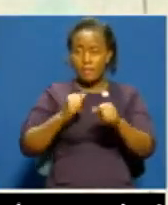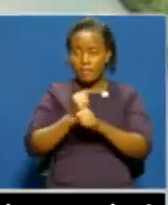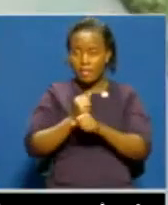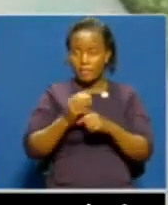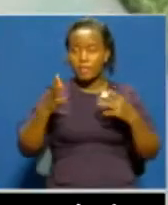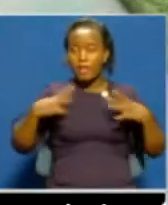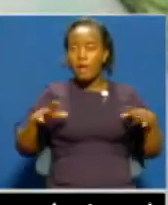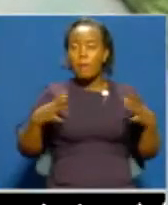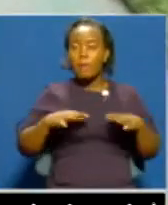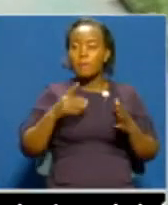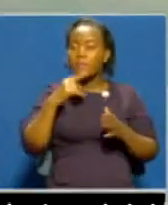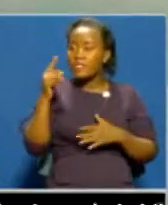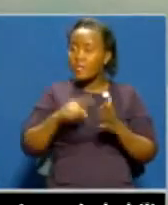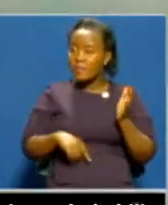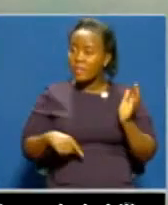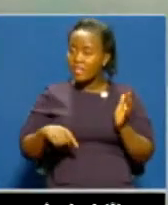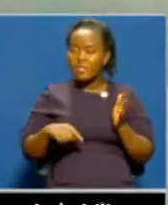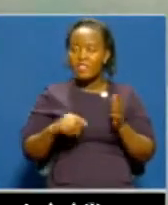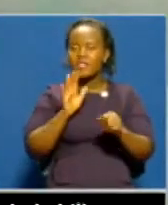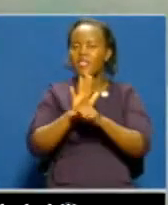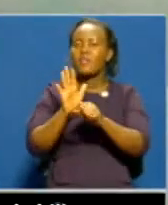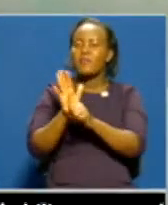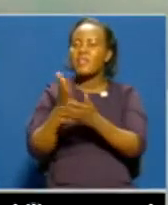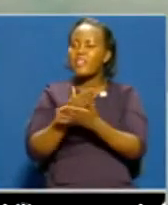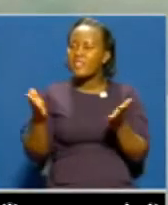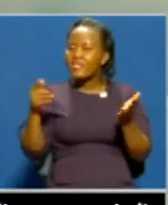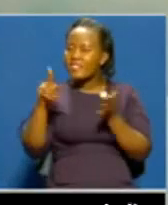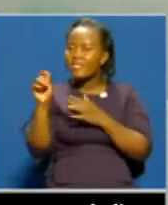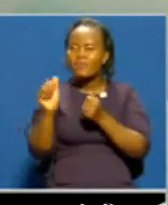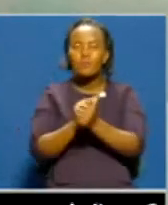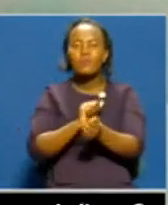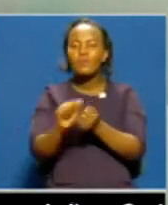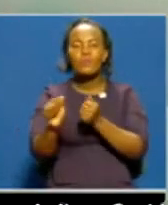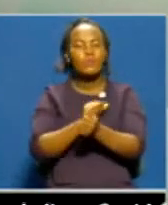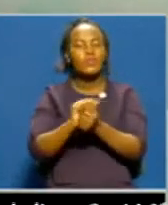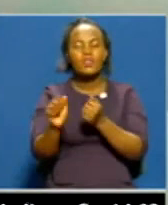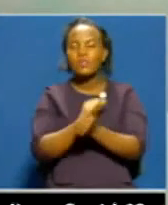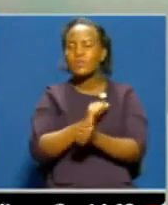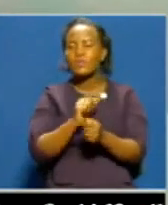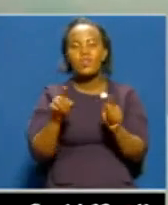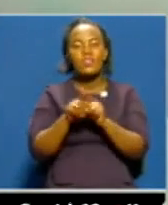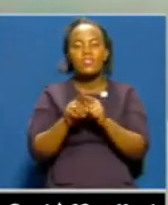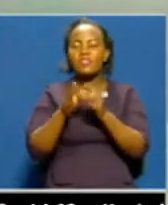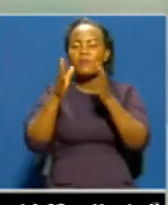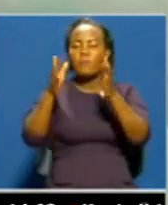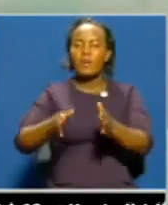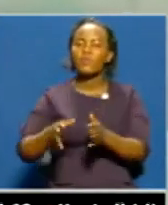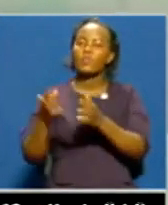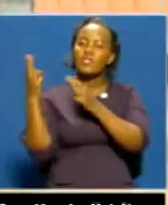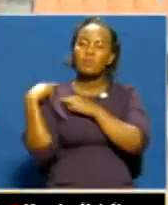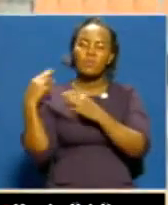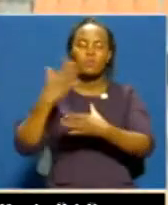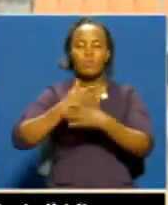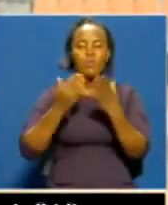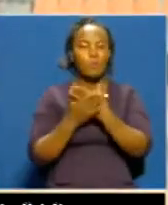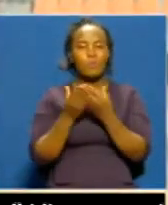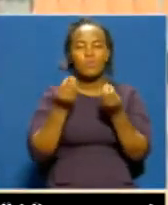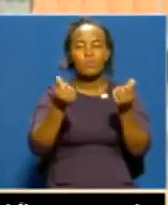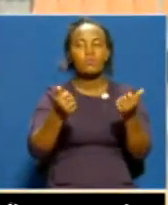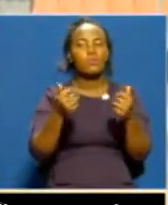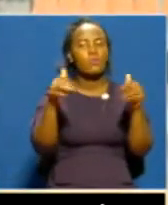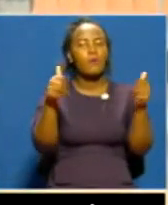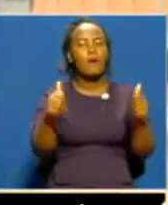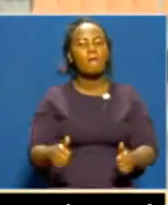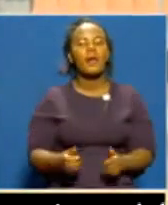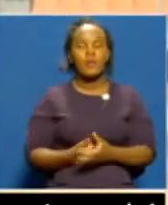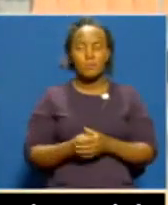kuna vifaa vinavyoendelea kuharibika, huku mwanakandarasi akiwa bado hajaonyesha nia ya kukamilisha mradi huo. Everything started